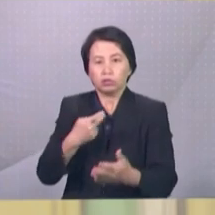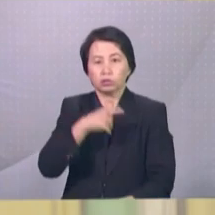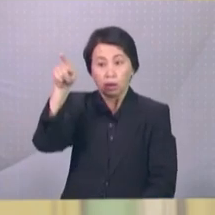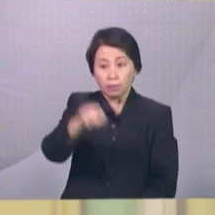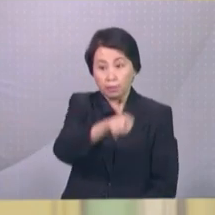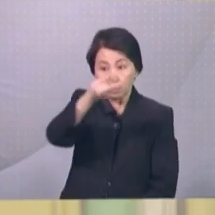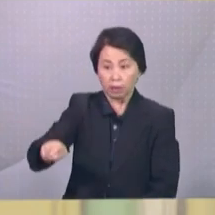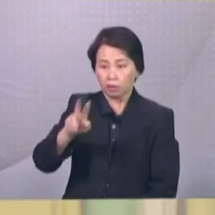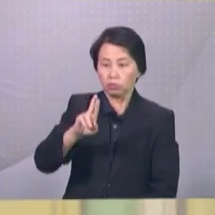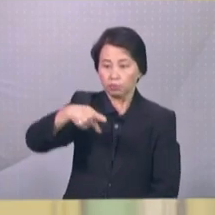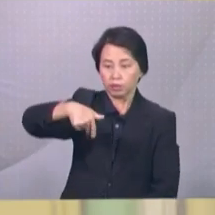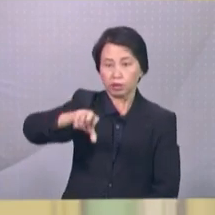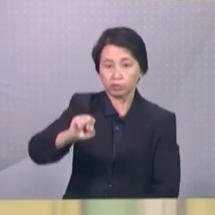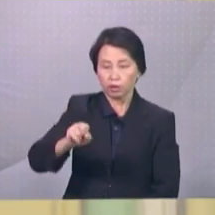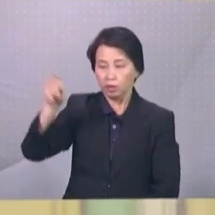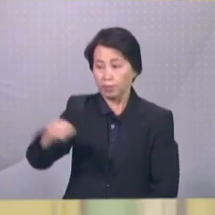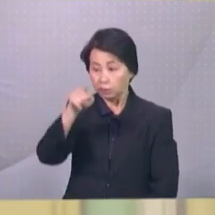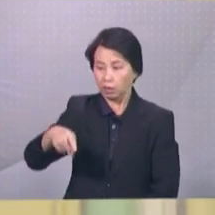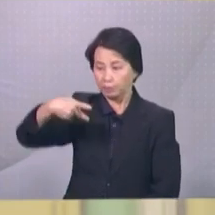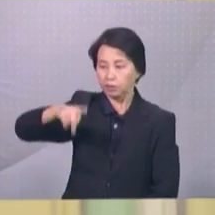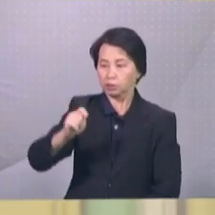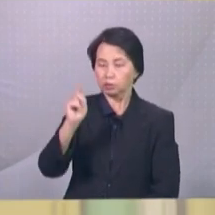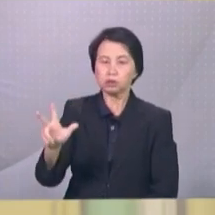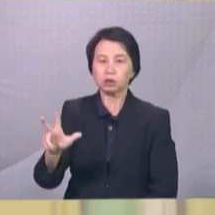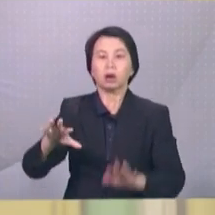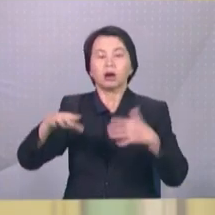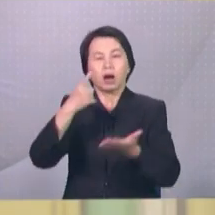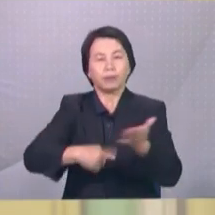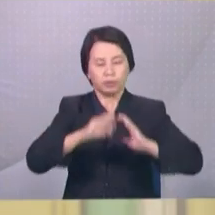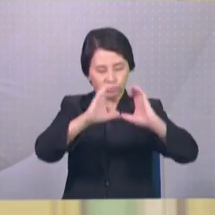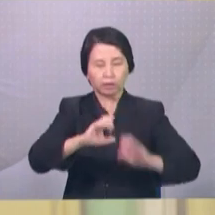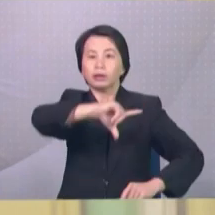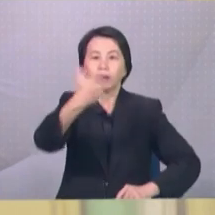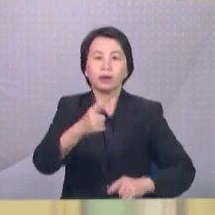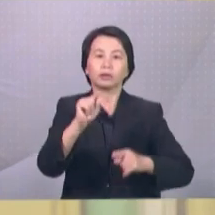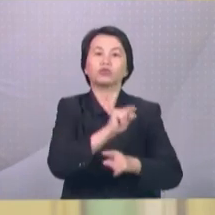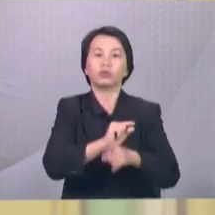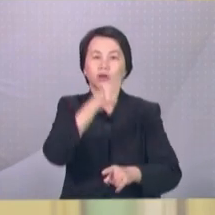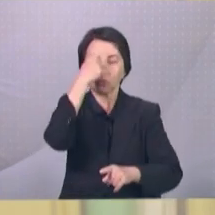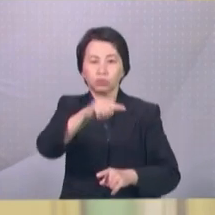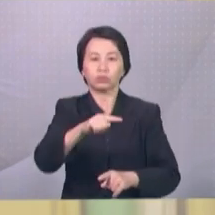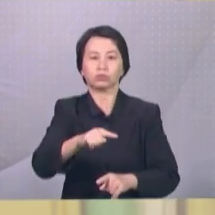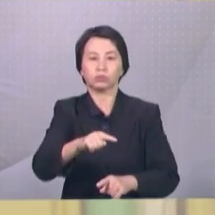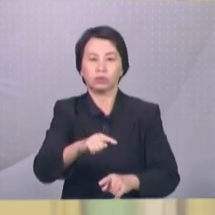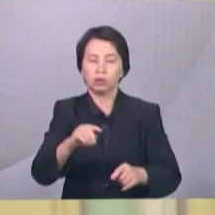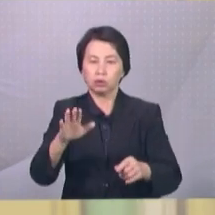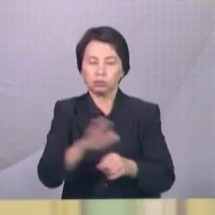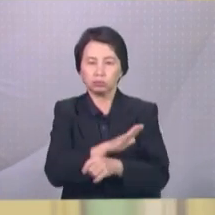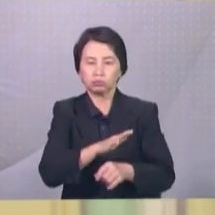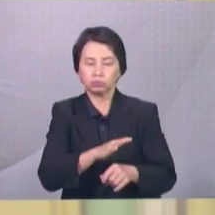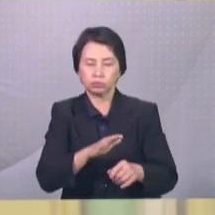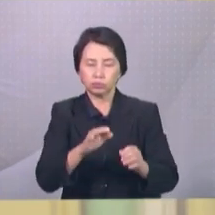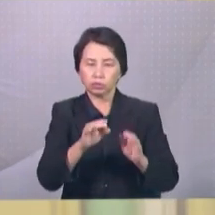batalkan UPSR, kalau kita batalkan PT3, apakah kaedah yang akan digunakan untuk memenuhi